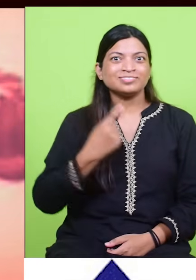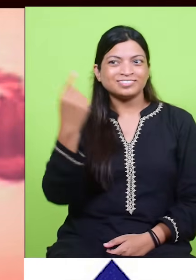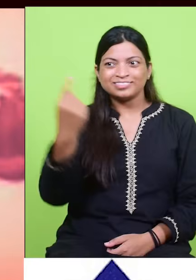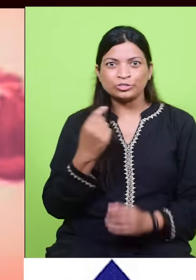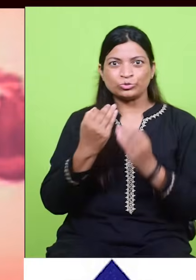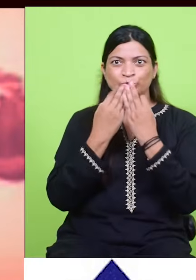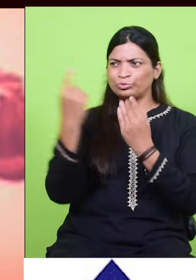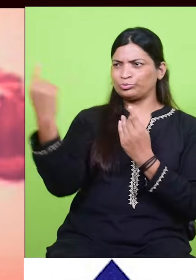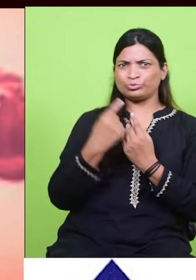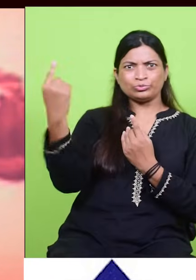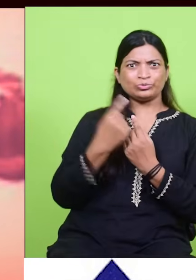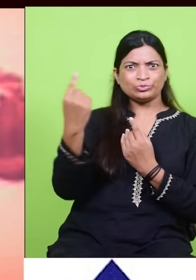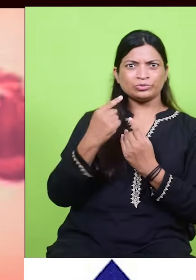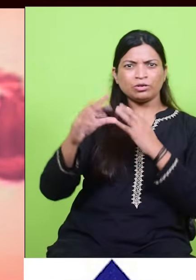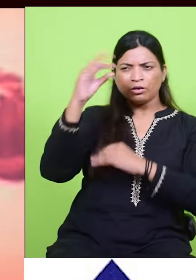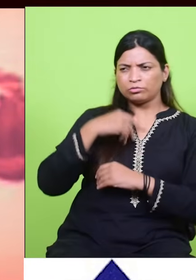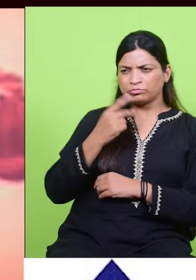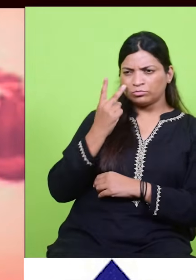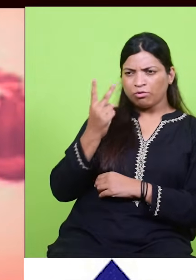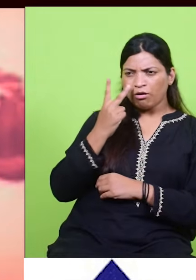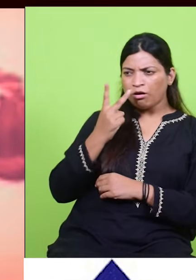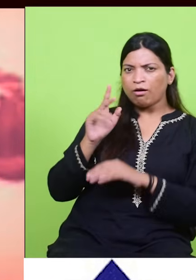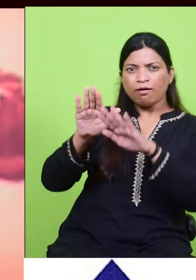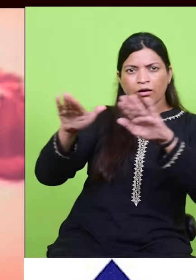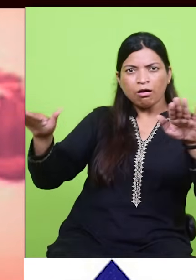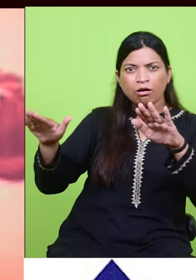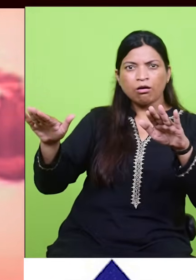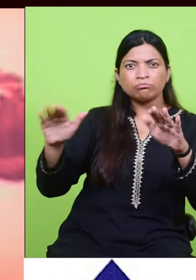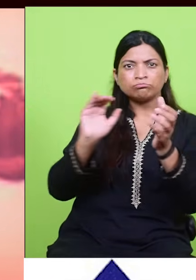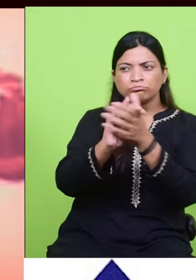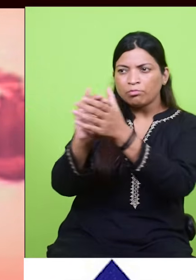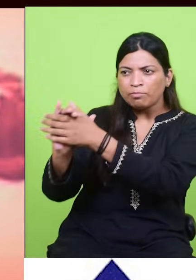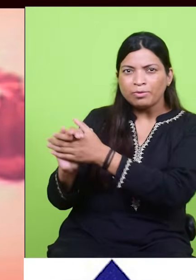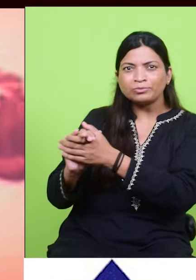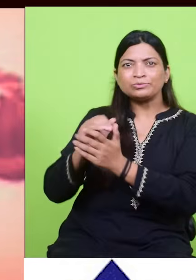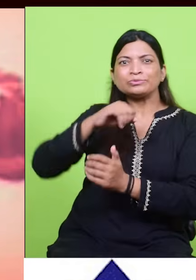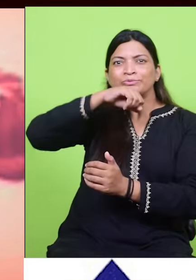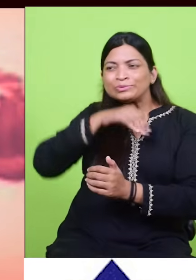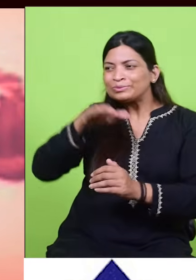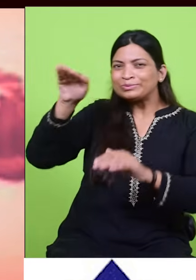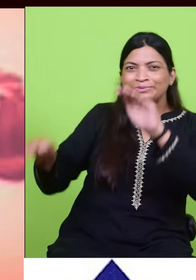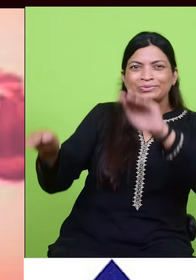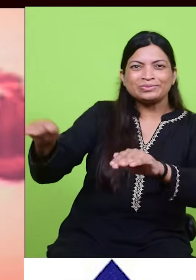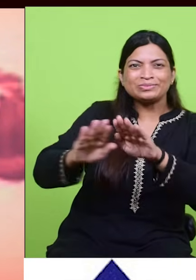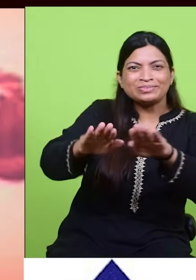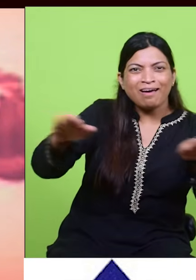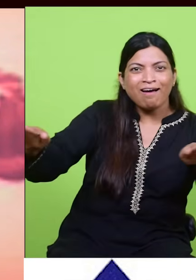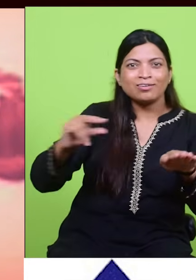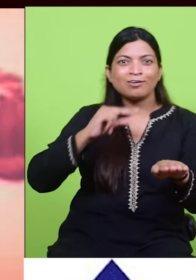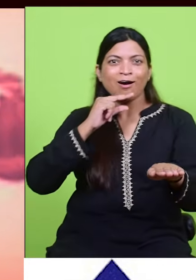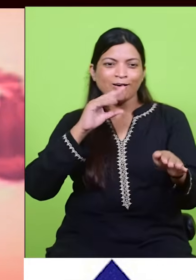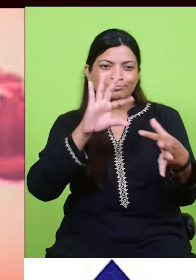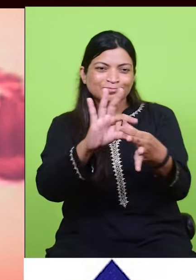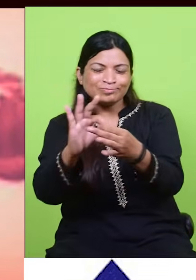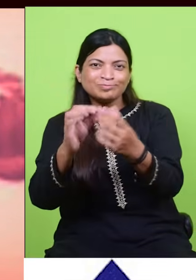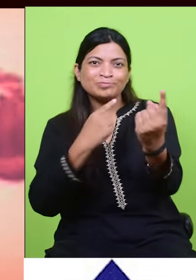बच्चों को आइडेंटिफाई करा जो गुरदीप के फ्रेंड बन गए थे। तो वो लोग ने है ना गुरदीप के साथ रह के टेक्टाइल साइनिंग थोड़ा सा हमको देख के वो भी